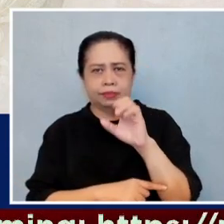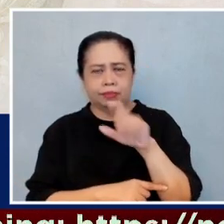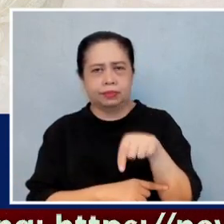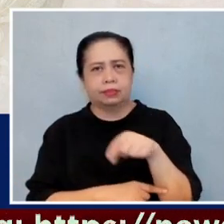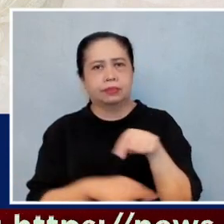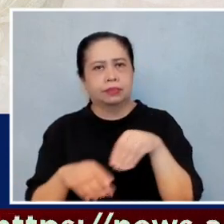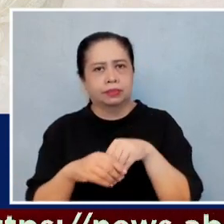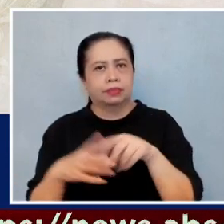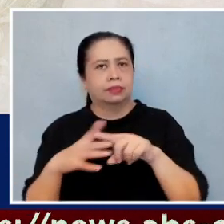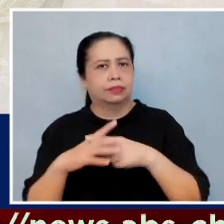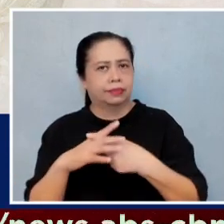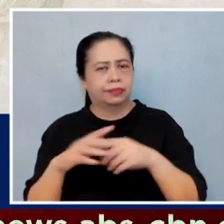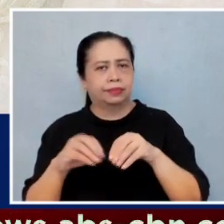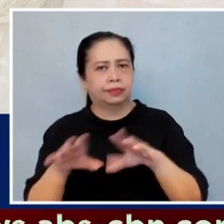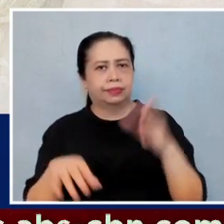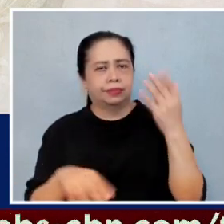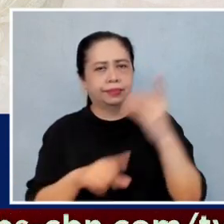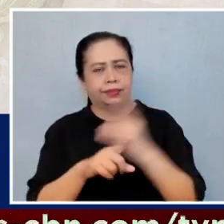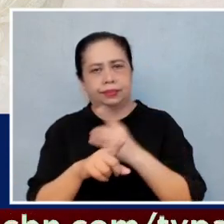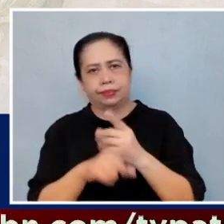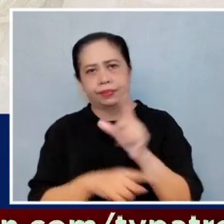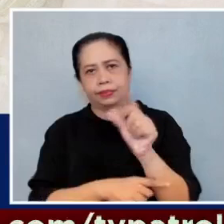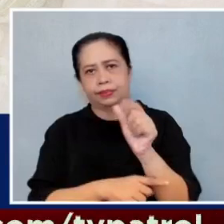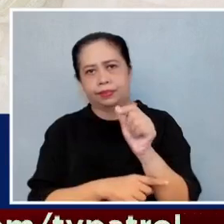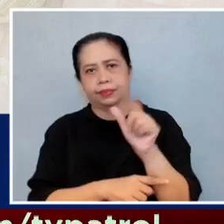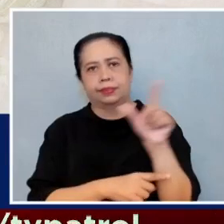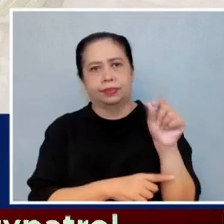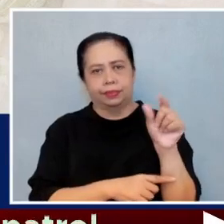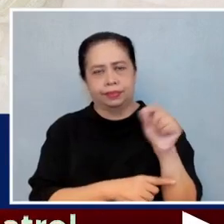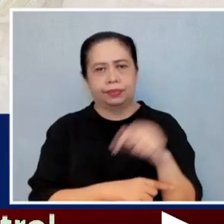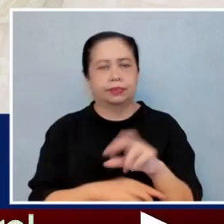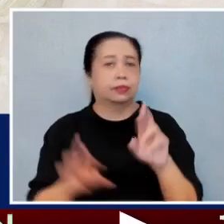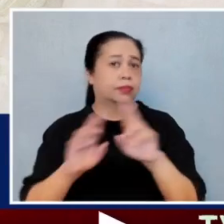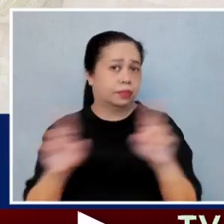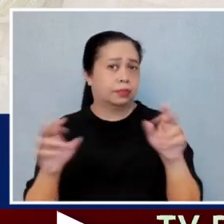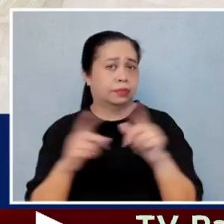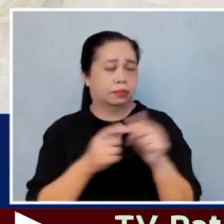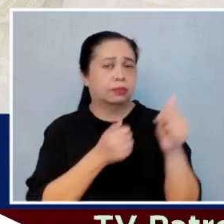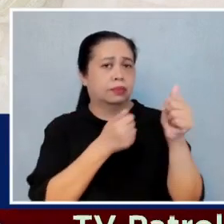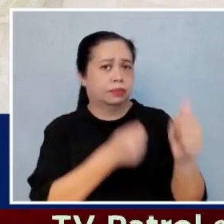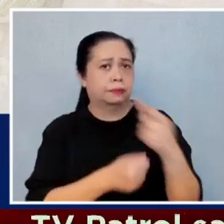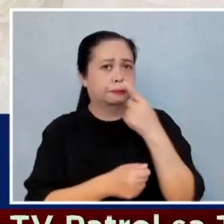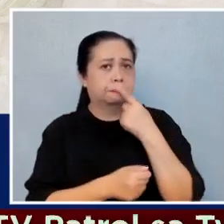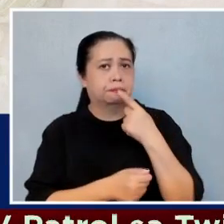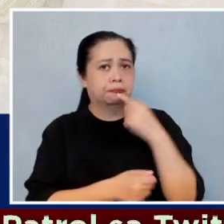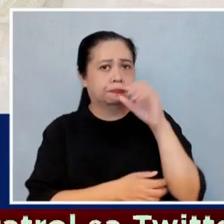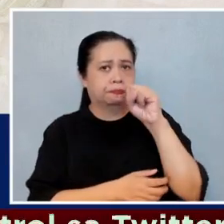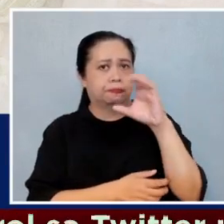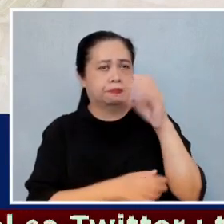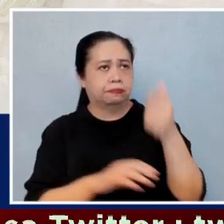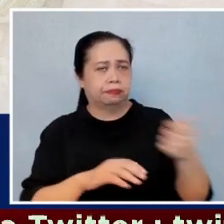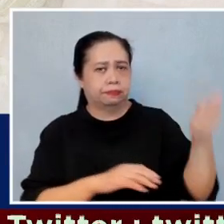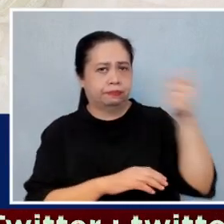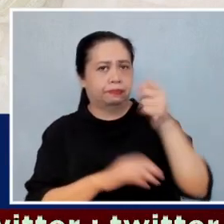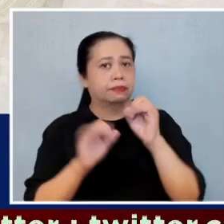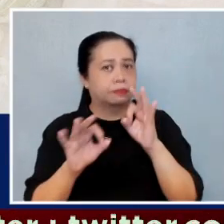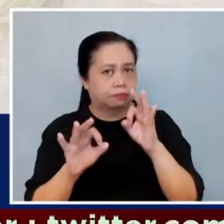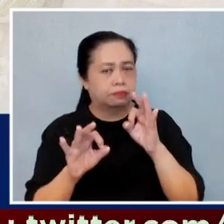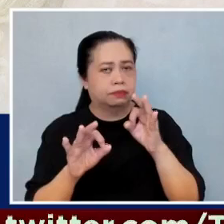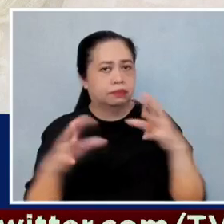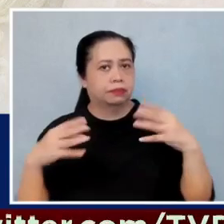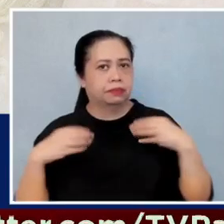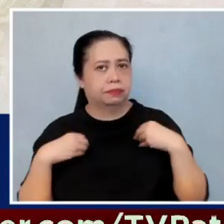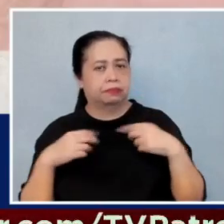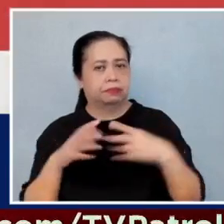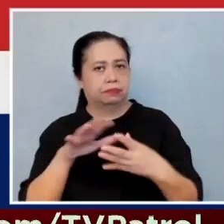na sinimulang ipatupad noong Disyembre 2020. Handa naman silang sundin ang utos ng Korte Suprema sa oras na matanggap nito